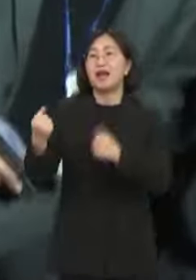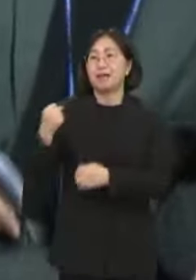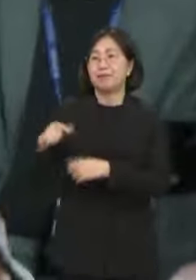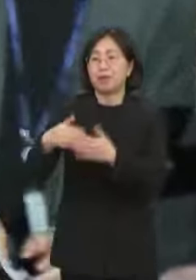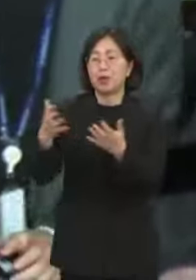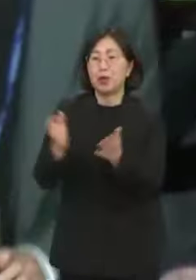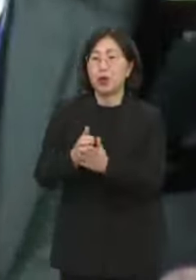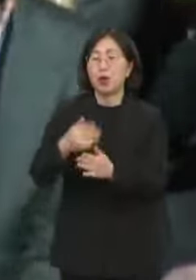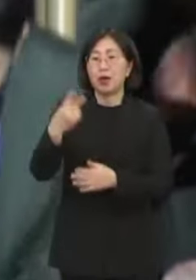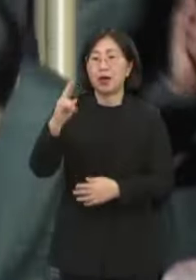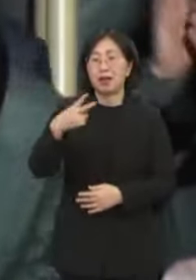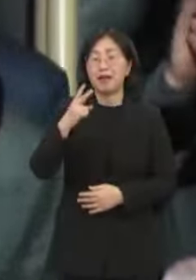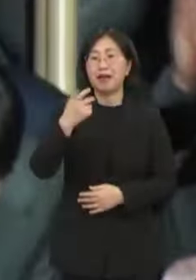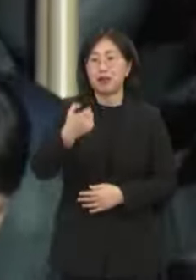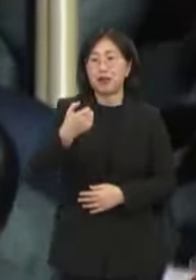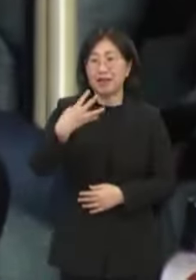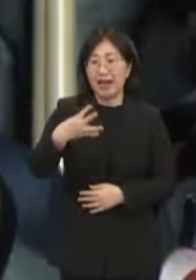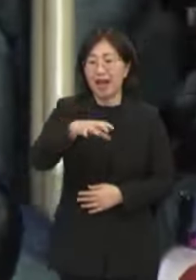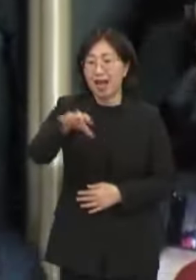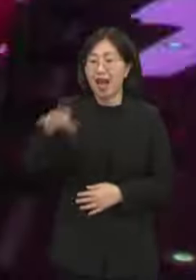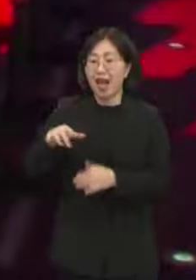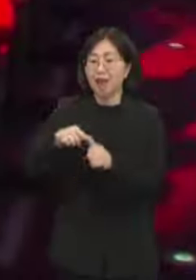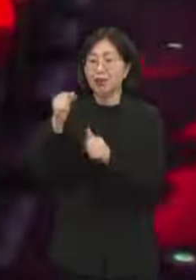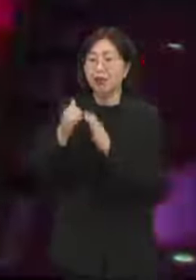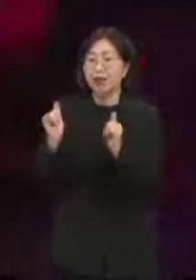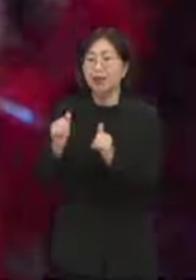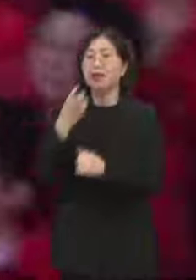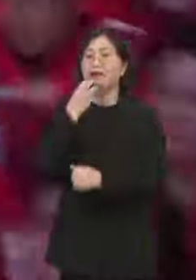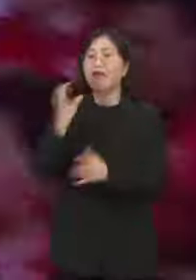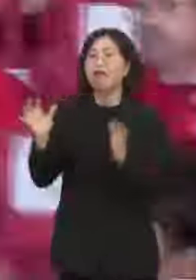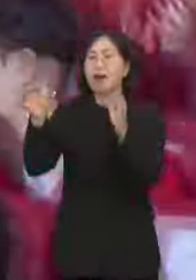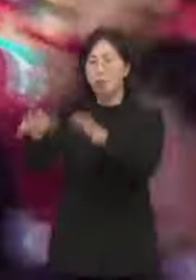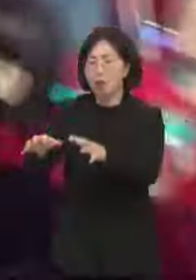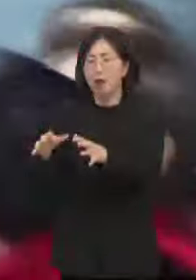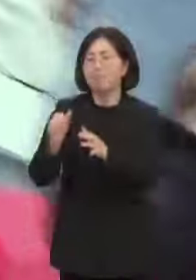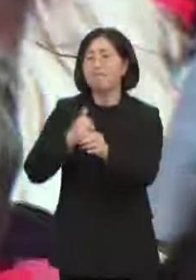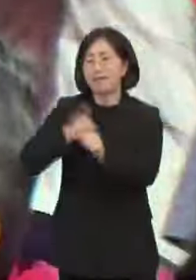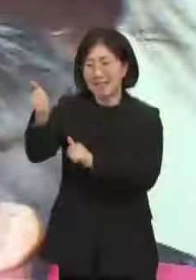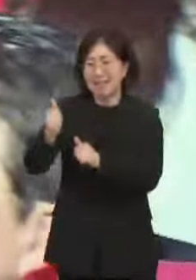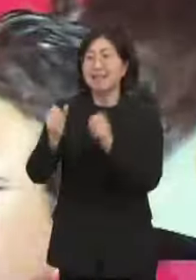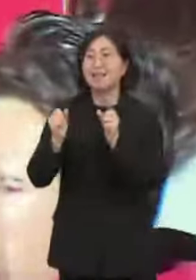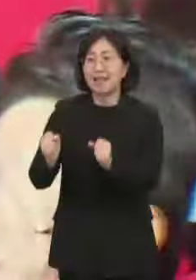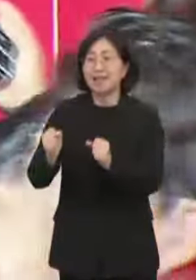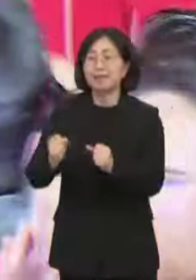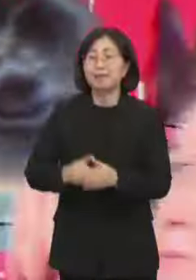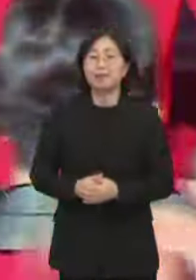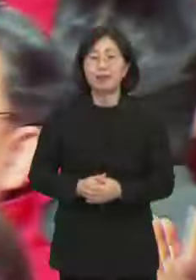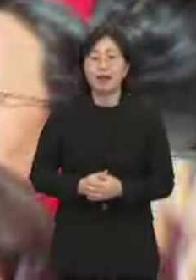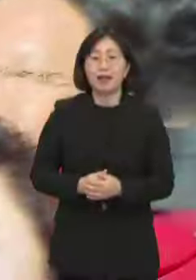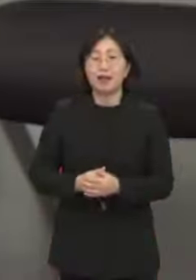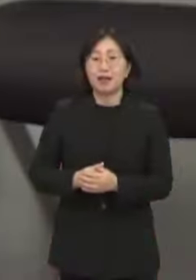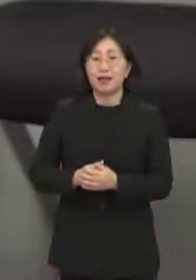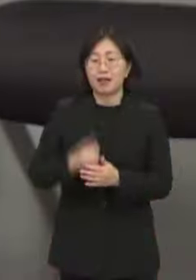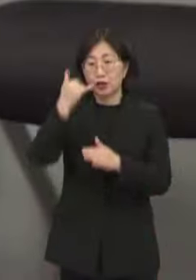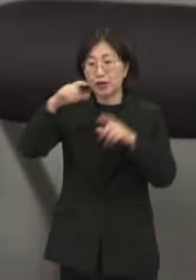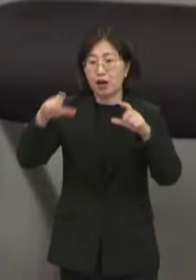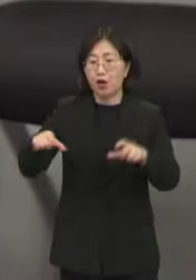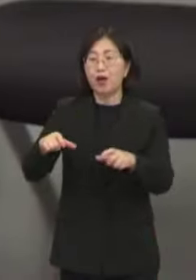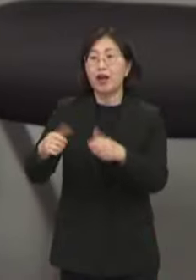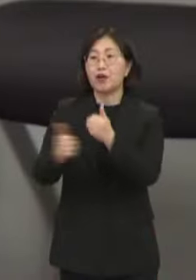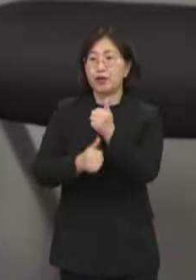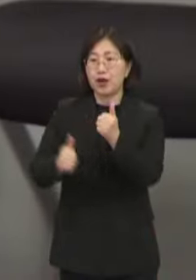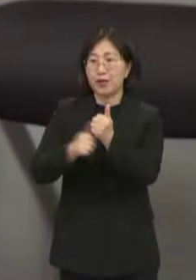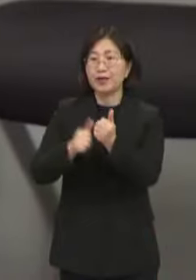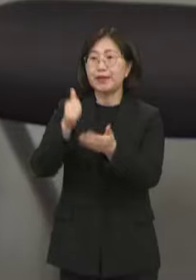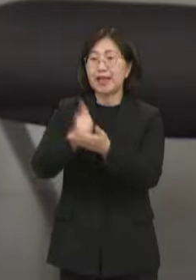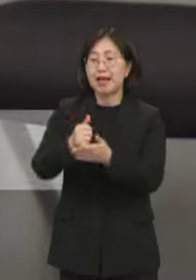전국 254개 선거구 공천자들이 서울에 모여 승리를 다짐했습니다. 충청권 공동선대위원장을 맡은 대전